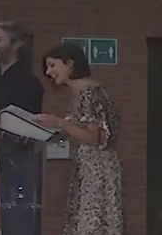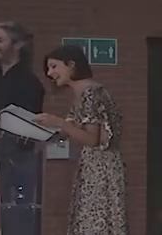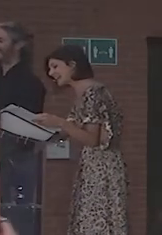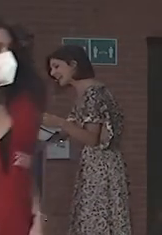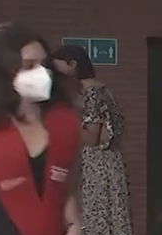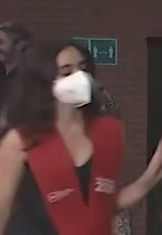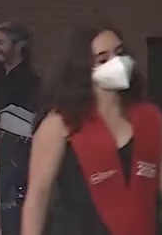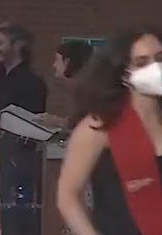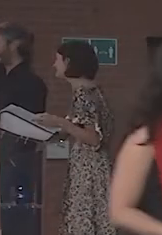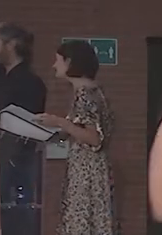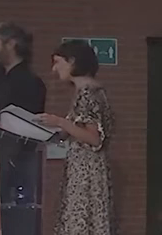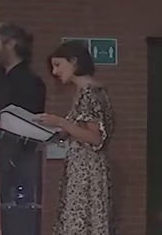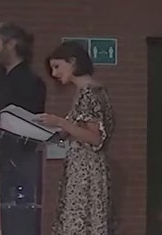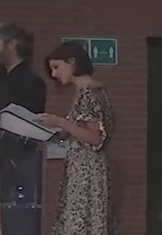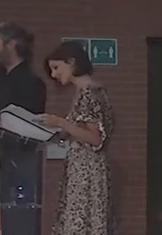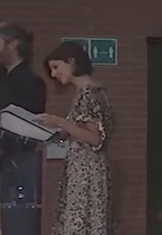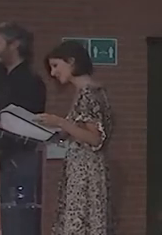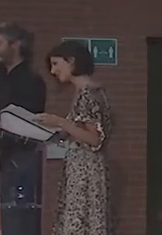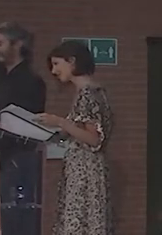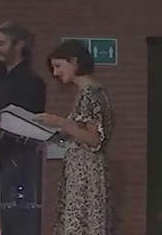La Clara Hidalgo Batlló.